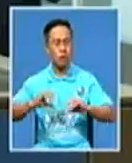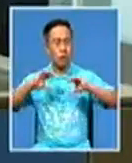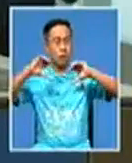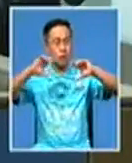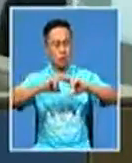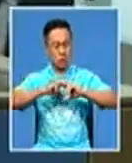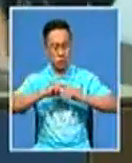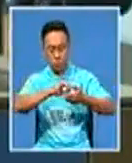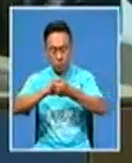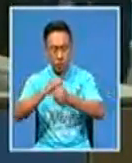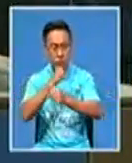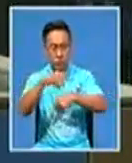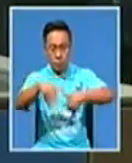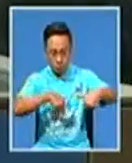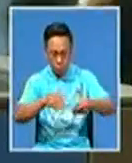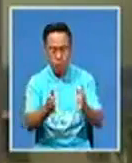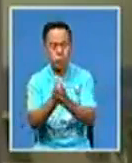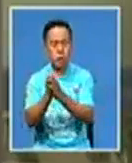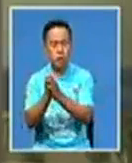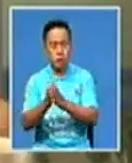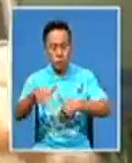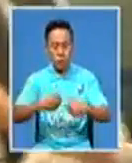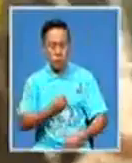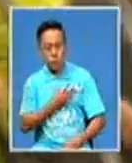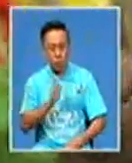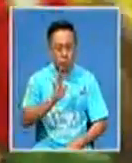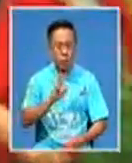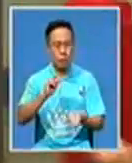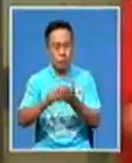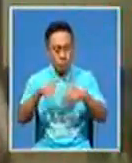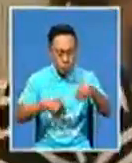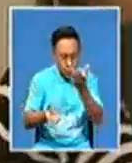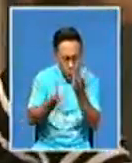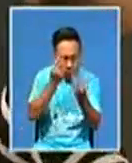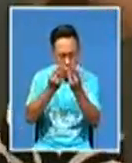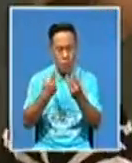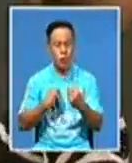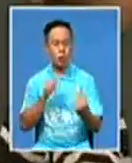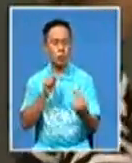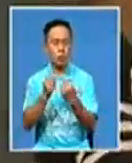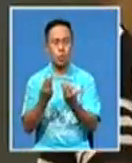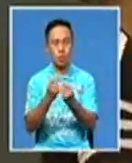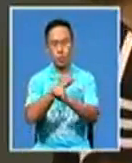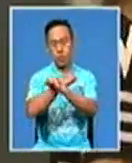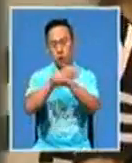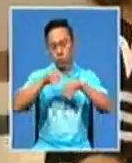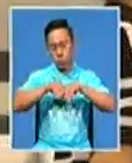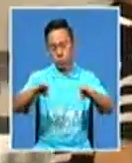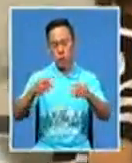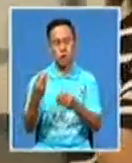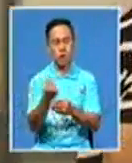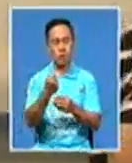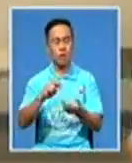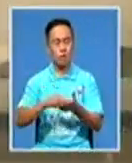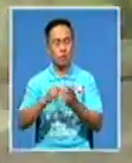ฐเอกชนประชาชนด้วยนะครับประชาชนก็ไม่ตื่นตระหนกเข้าถึงข้อมูลและสามารถจำกัดการแพร่ระบาดของโรคดังกล่าวได้โดยเร็วนะครับก็เ